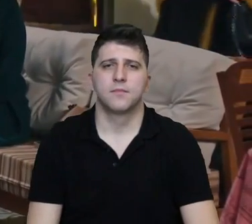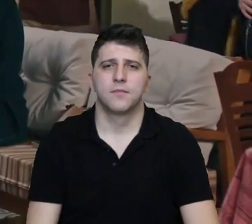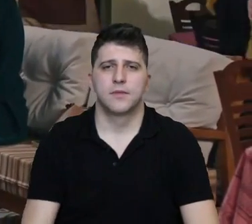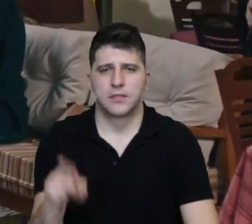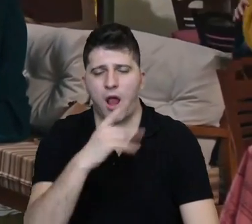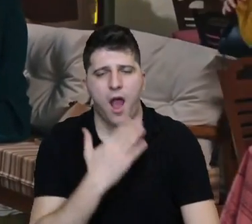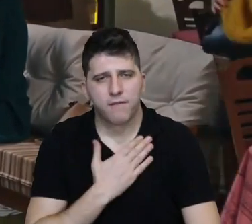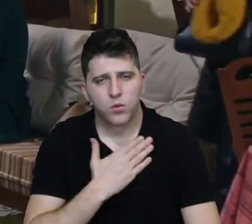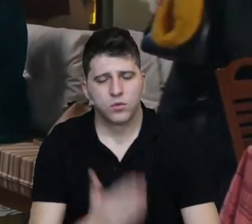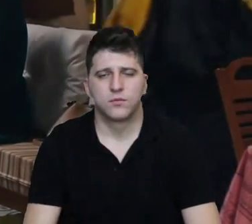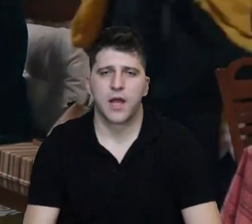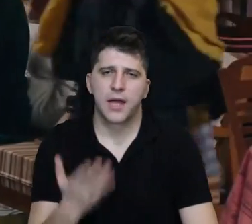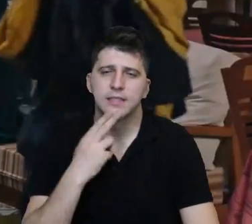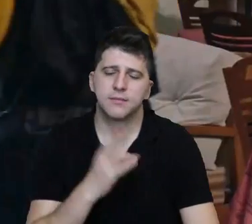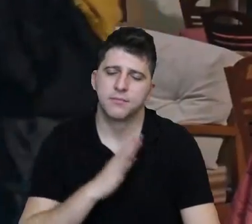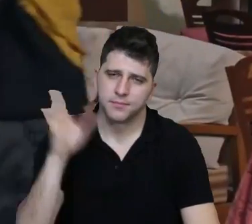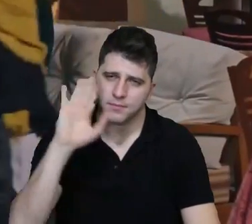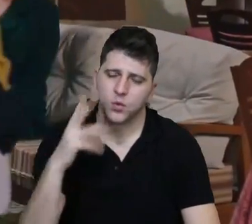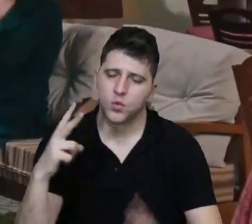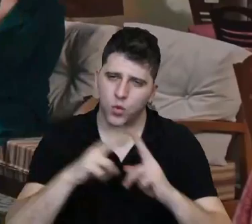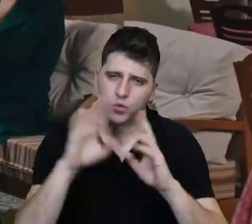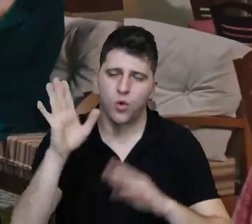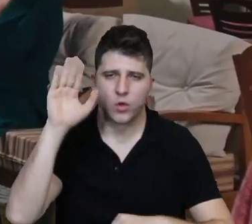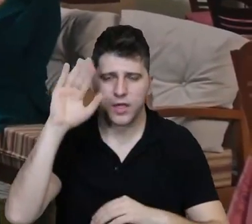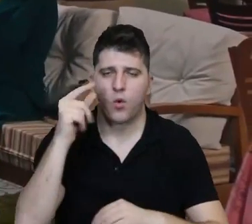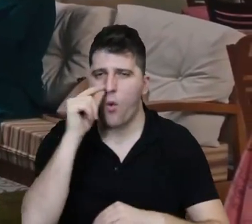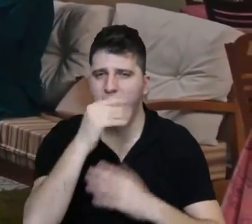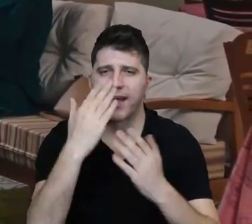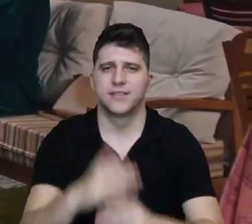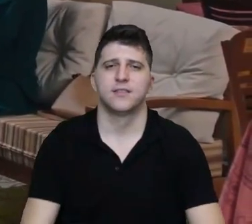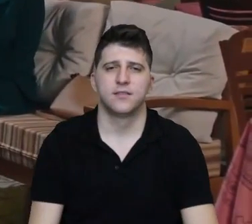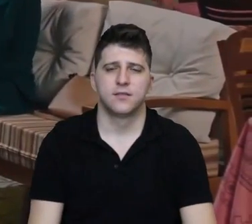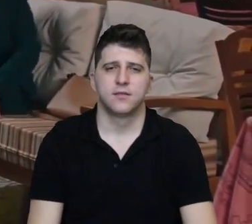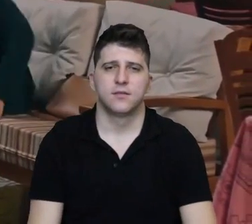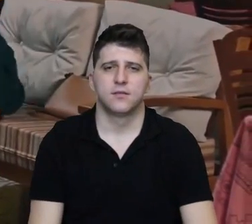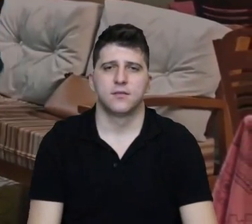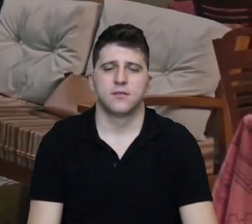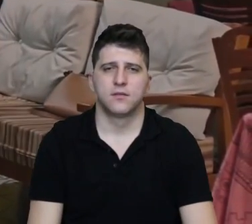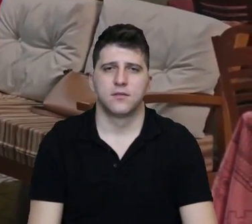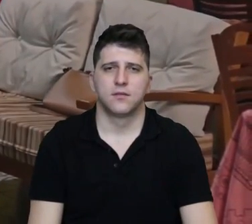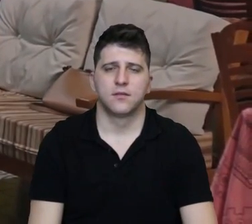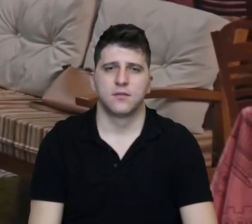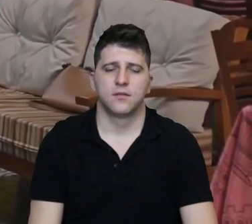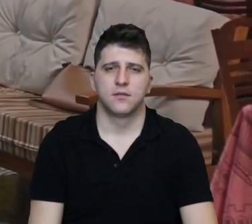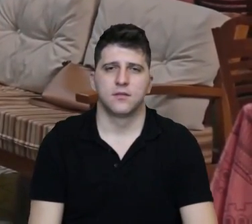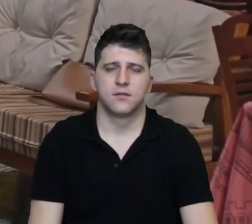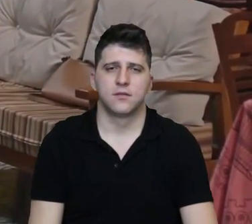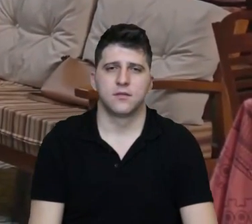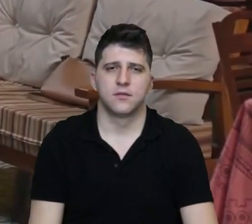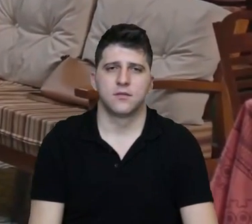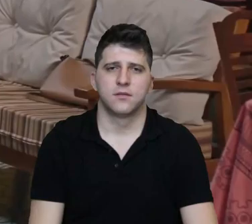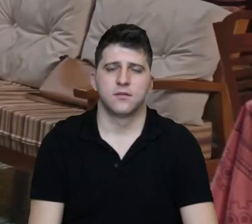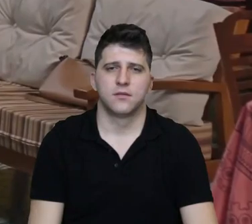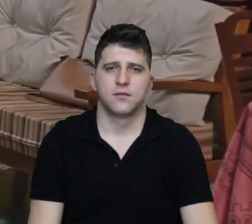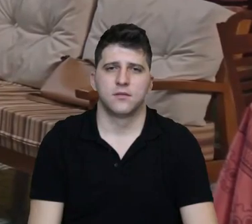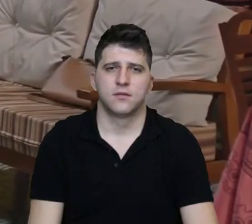Size afiyet olsun o zaman. Hadi kızım. Hadi görüşürüz babacığım. Hadi hoşça kalın. Kolay gelsin. Onlar giderken Kezban Nazmiye'nin yanına